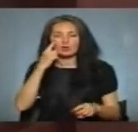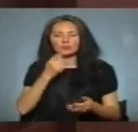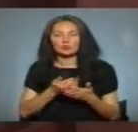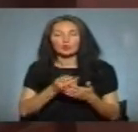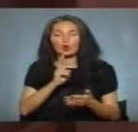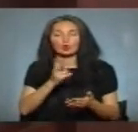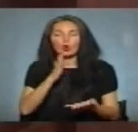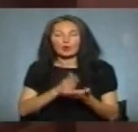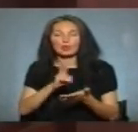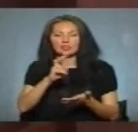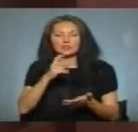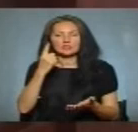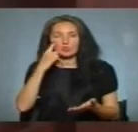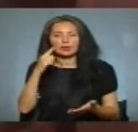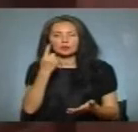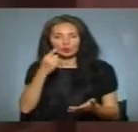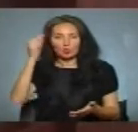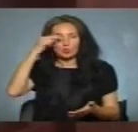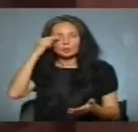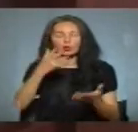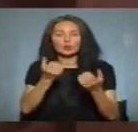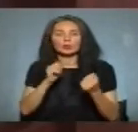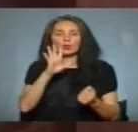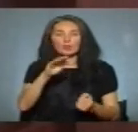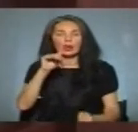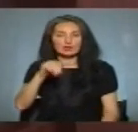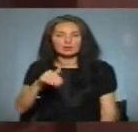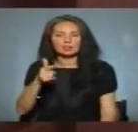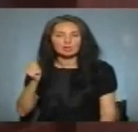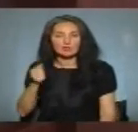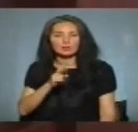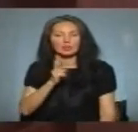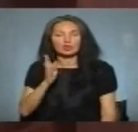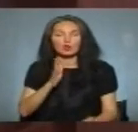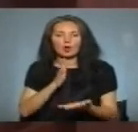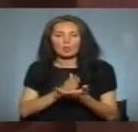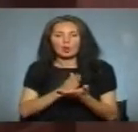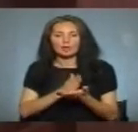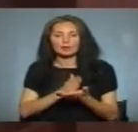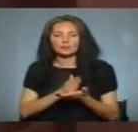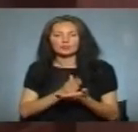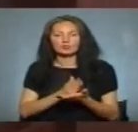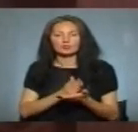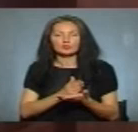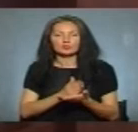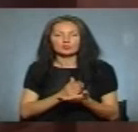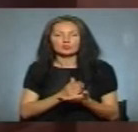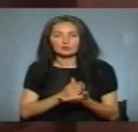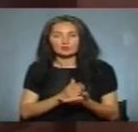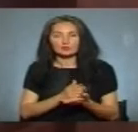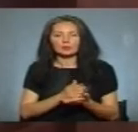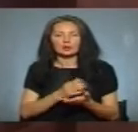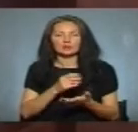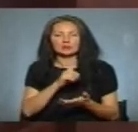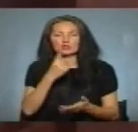хто має 200 балів з одного предмету, отримує 5 тисяч гривень, хто має з